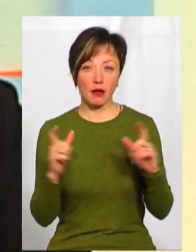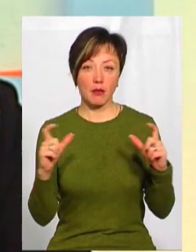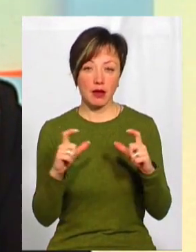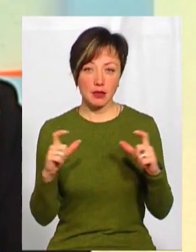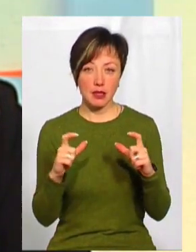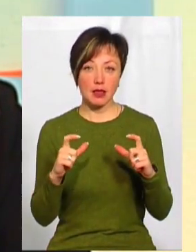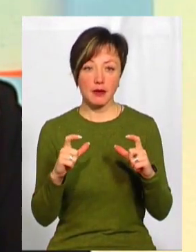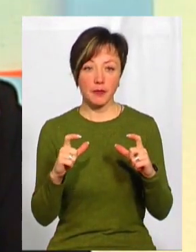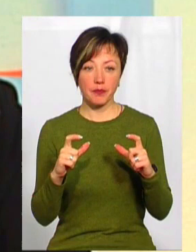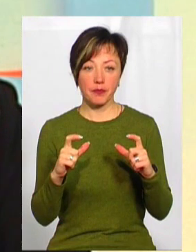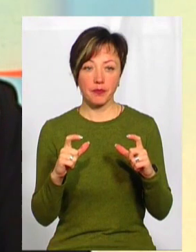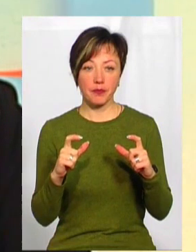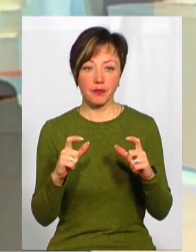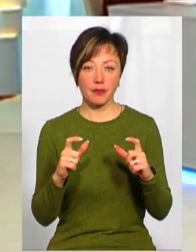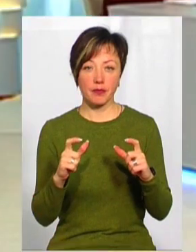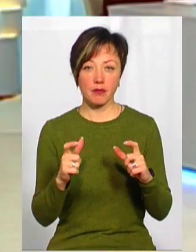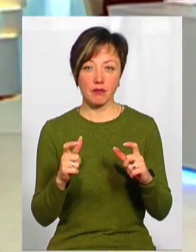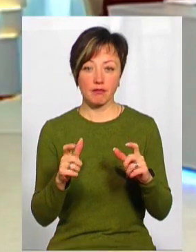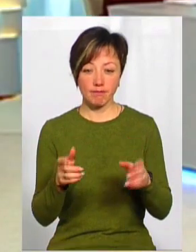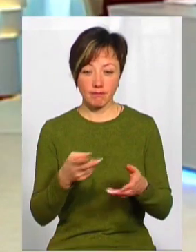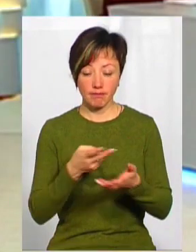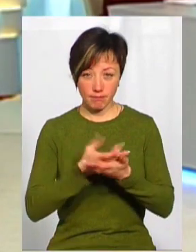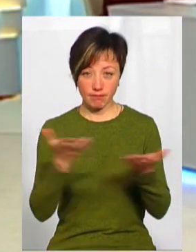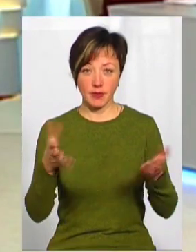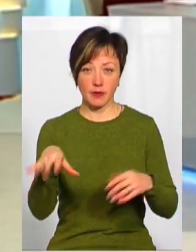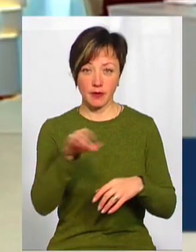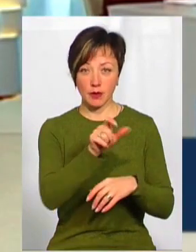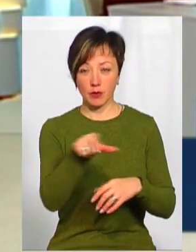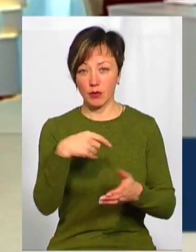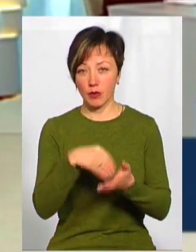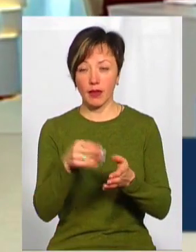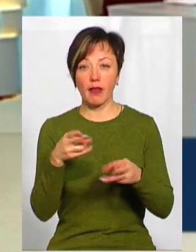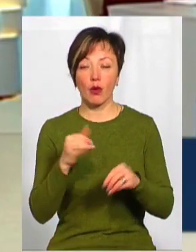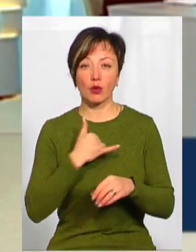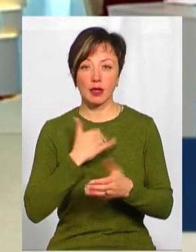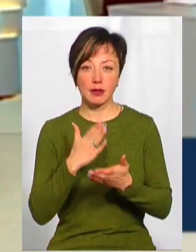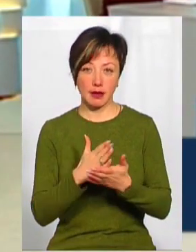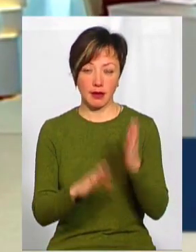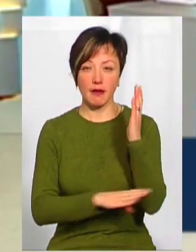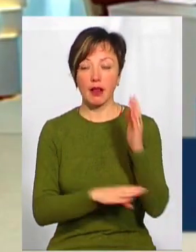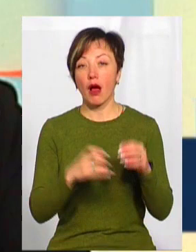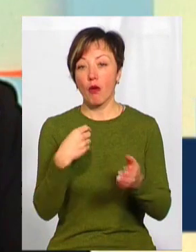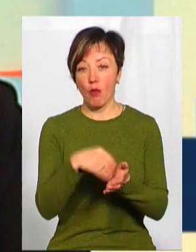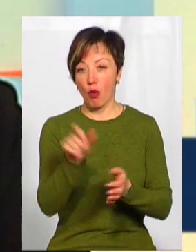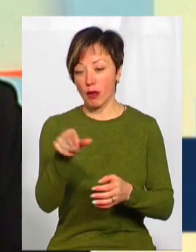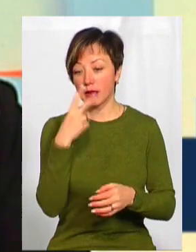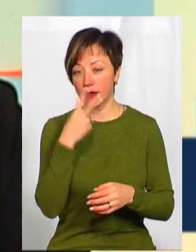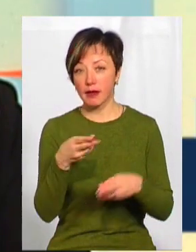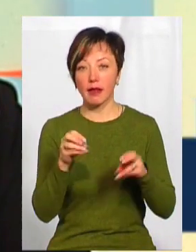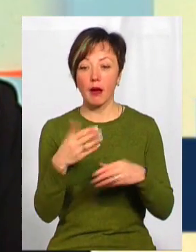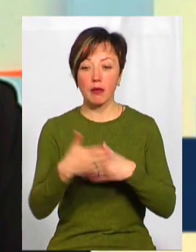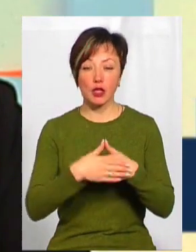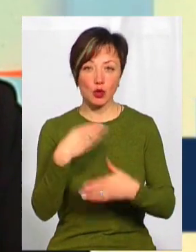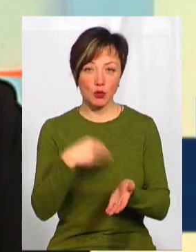інтернет-магазині викидаємо на площадку, щоб всі покупці бачили, де в нас знаходиться ліс. Тобто покупець дивиться, де